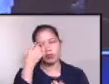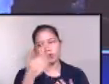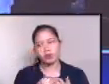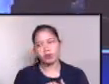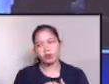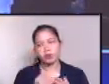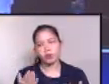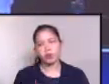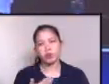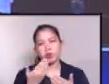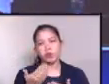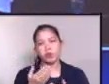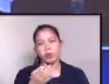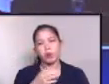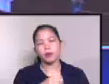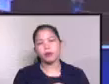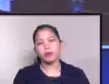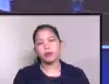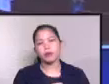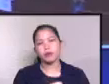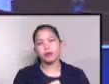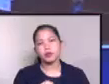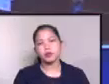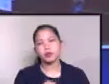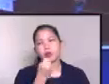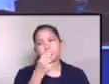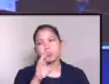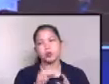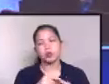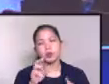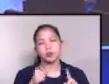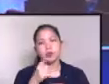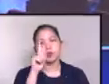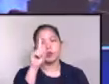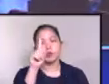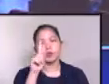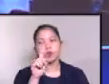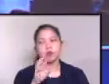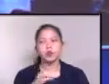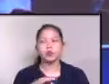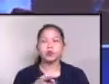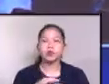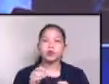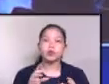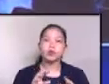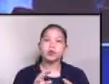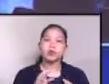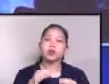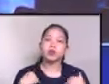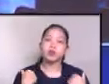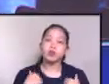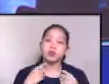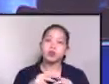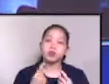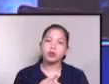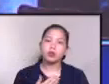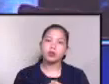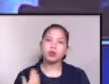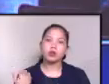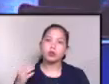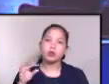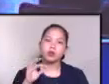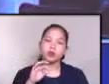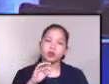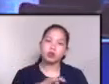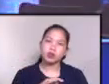siyang maghain ng substitution bid bilang number one nominee ng Duterte Youth Party list isang araw bago ang eleksyon. Kung